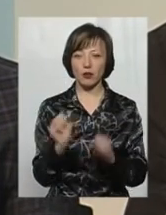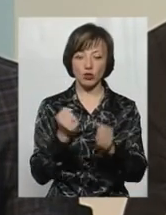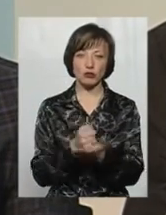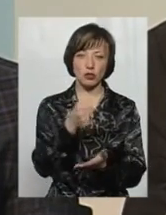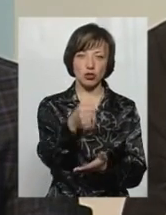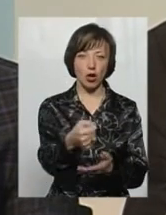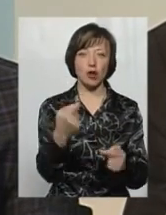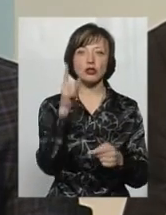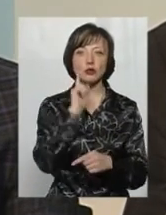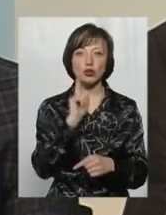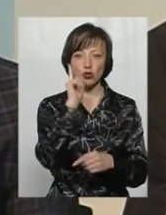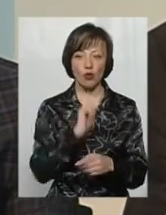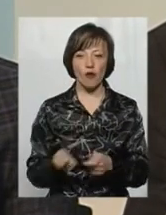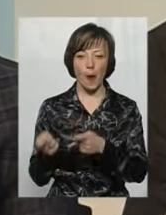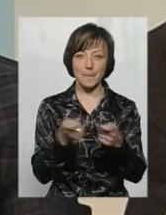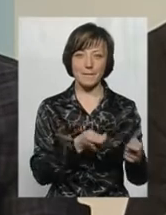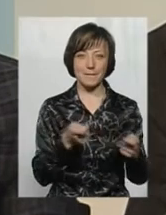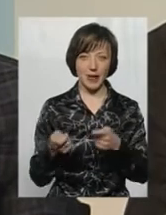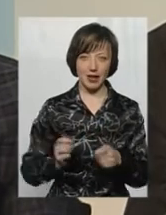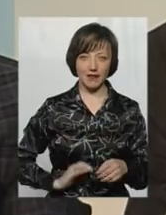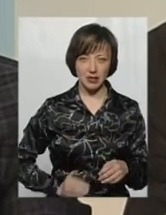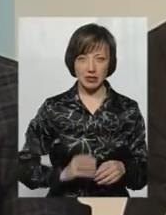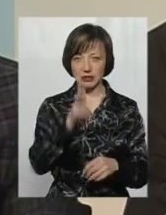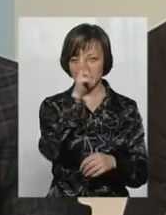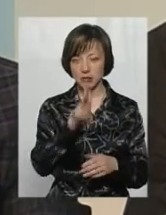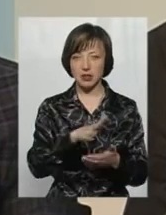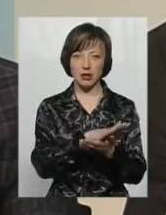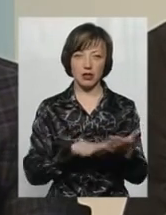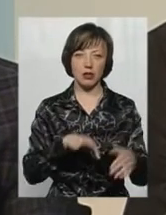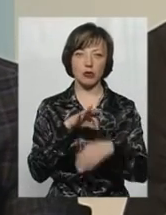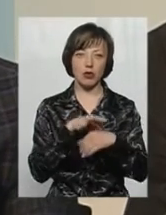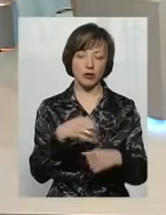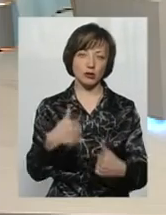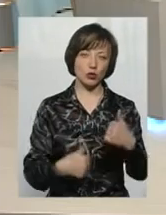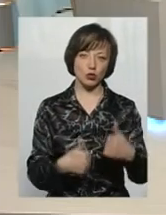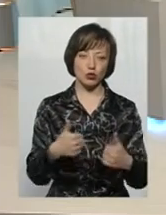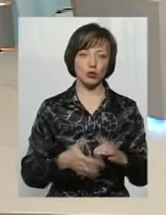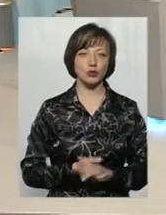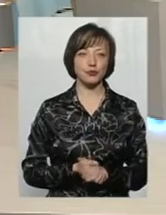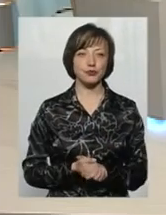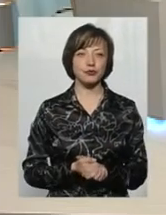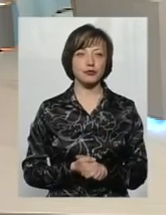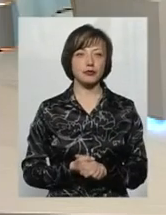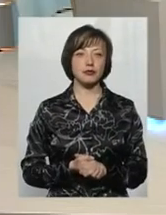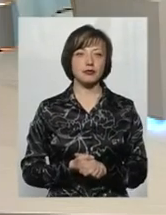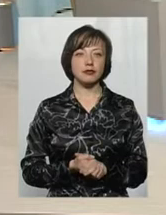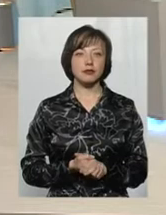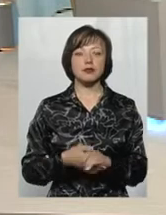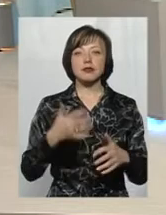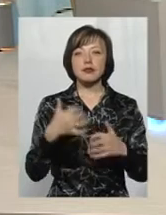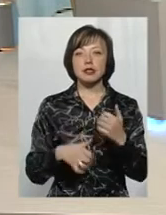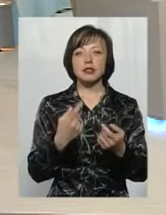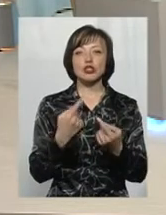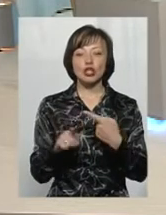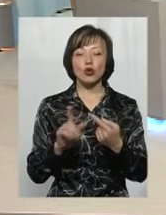призначити тимчасового перевізника на 3 місяці і далі провести новий конкурс. Серед інших умов